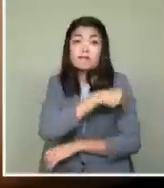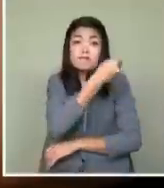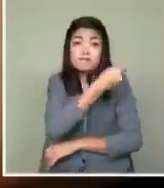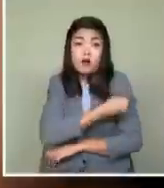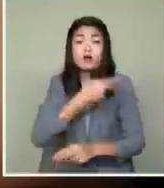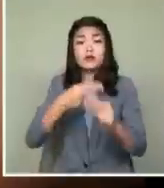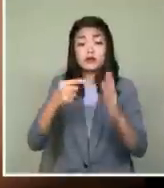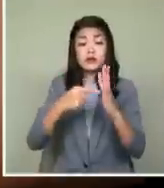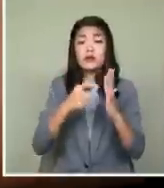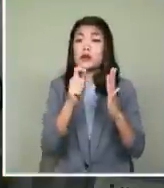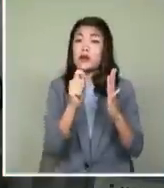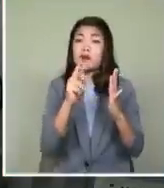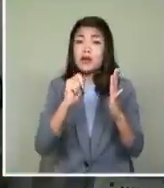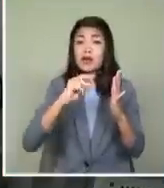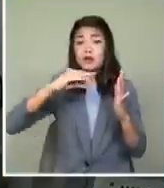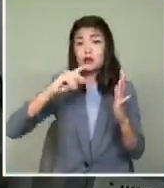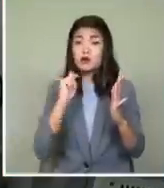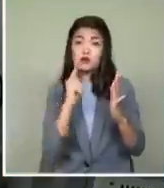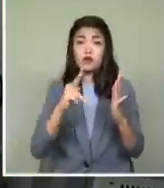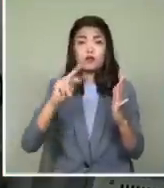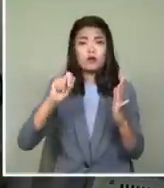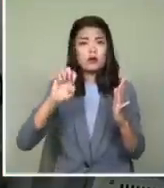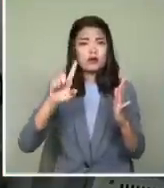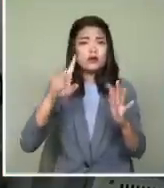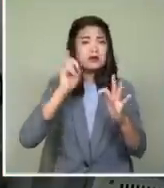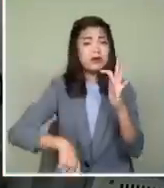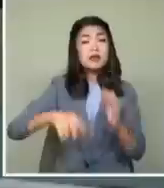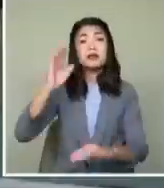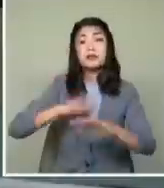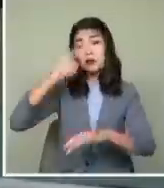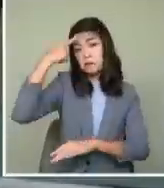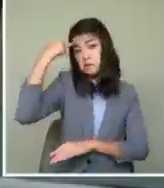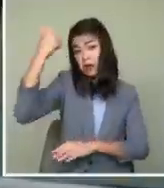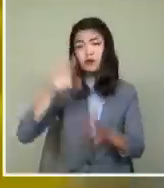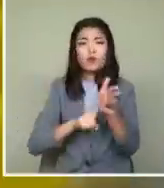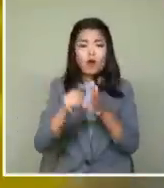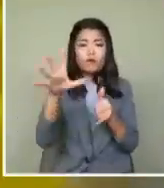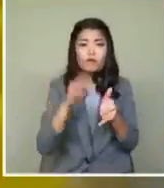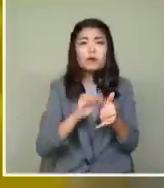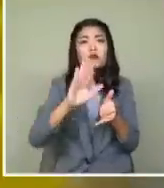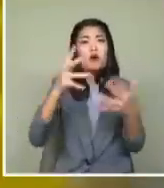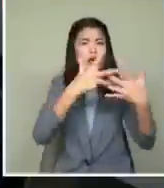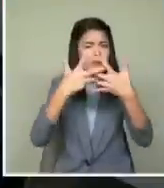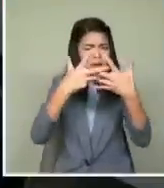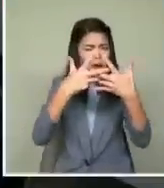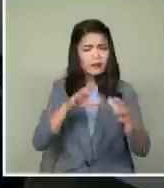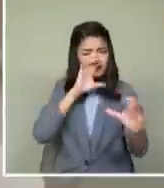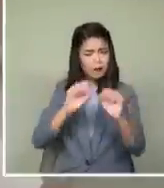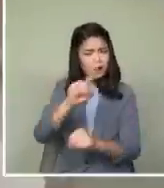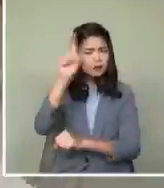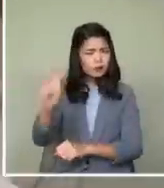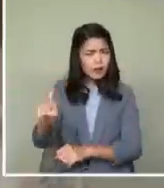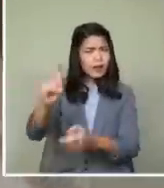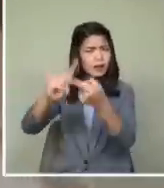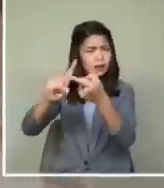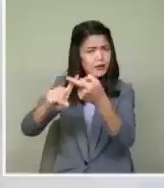ทนีฟาวซีผู้เชี่ยวชาญด้านโรคติดเชื้ออันดับหนึ่งของสหรัฐได้กล่าวว่าเขารู้สึกสงสัยเป็นอย่างยิ่งว่ารัสเซียได้พิสู